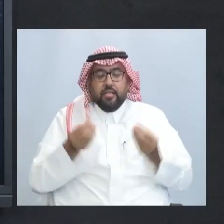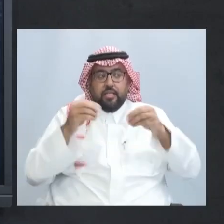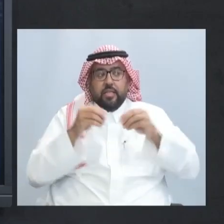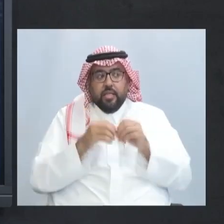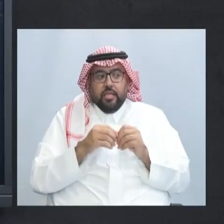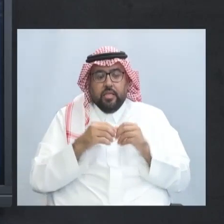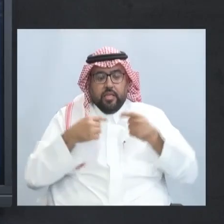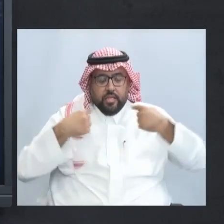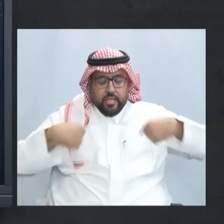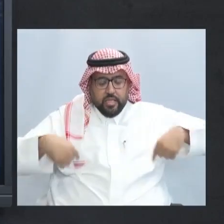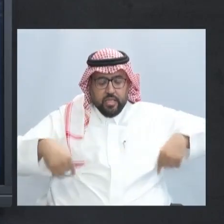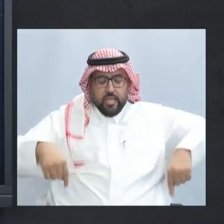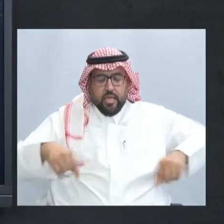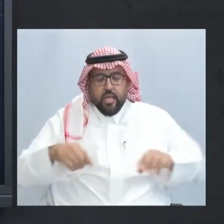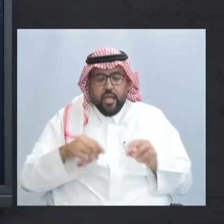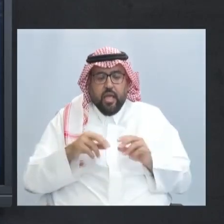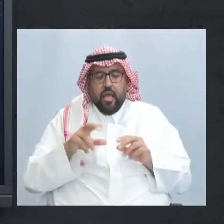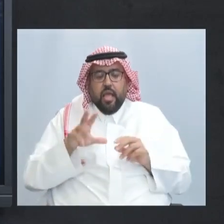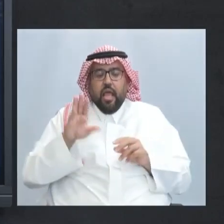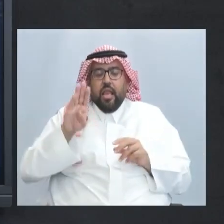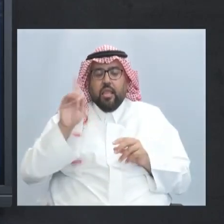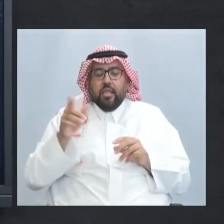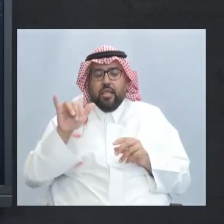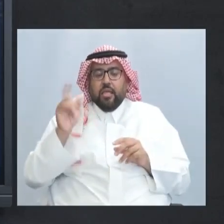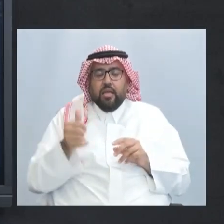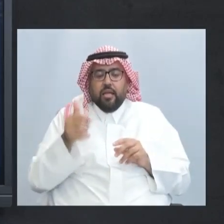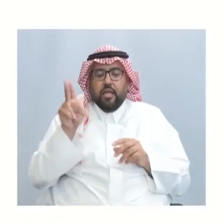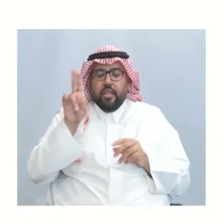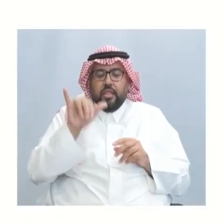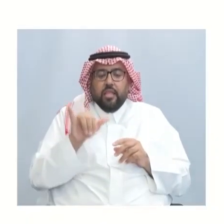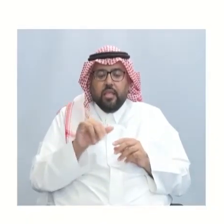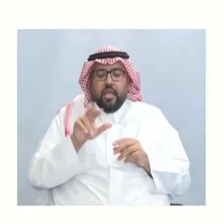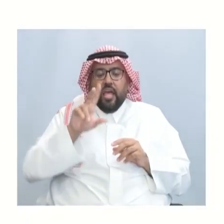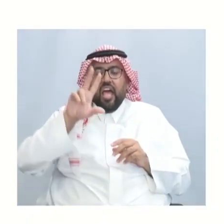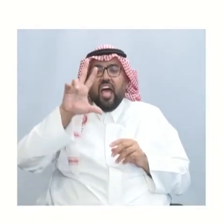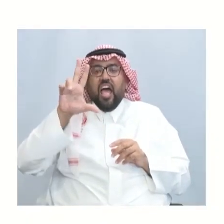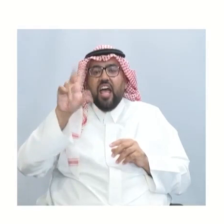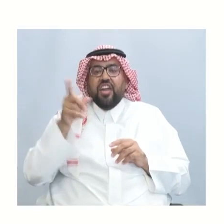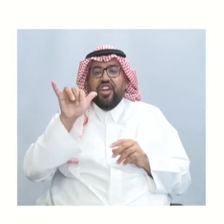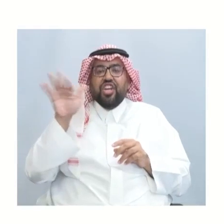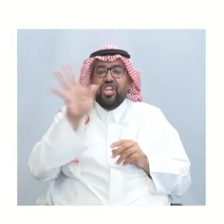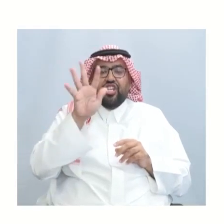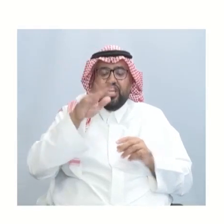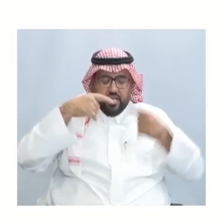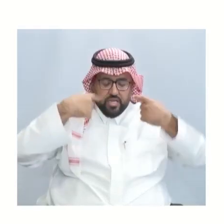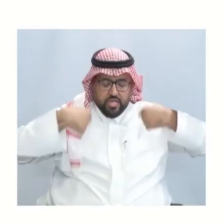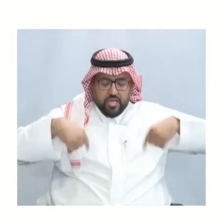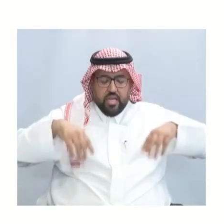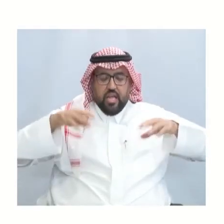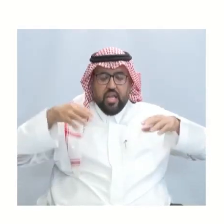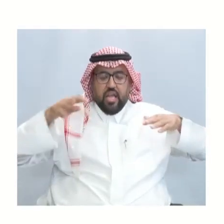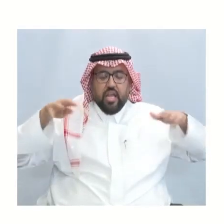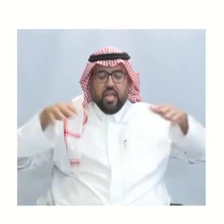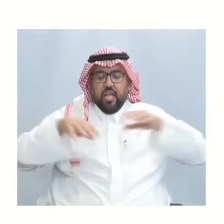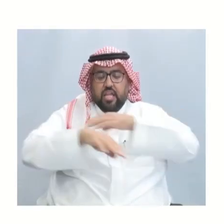الطيور وتتكون من بروتين الكيراتين نلاحظ ان الريش ينقسم في الطيور الى نوعين الريش المحيطي الكفافي والريش